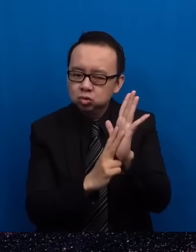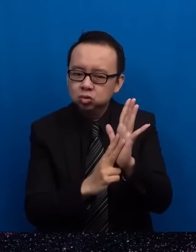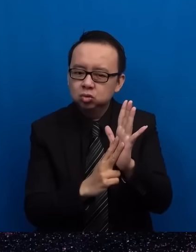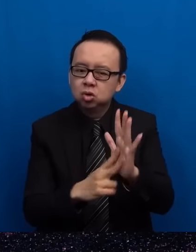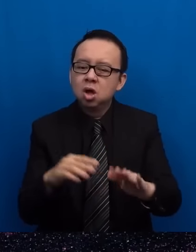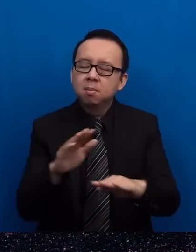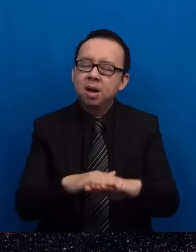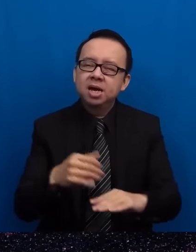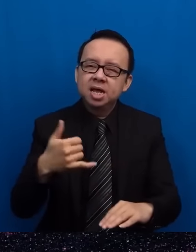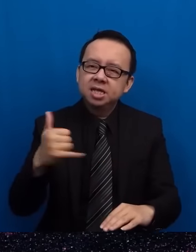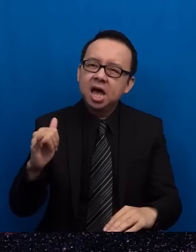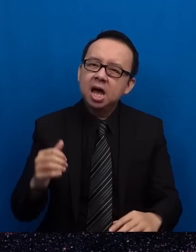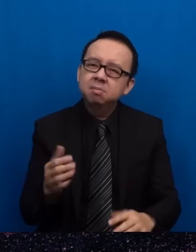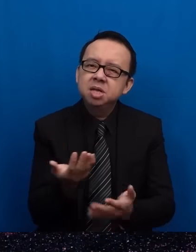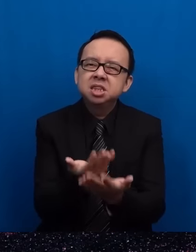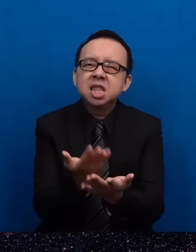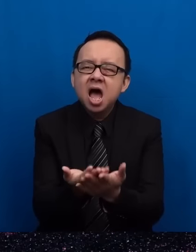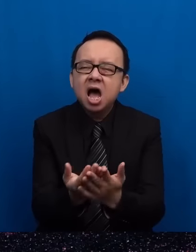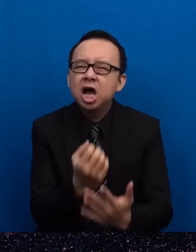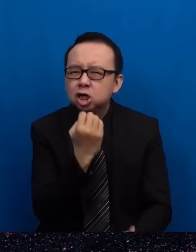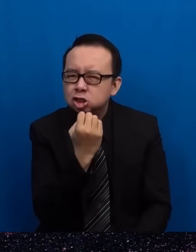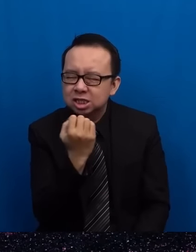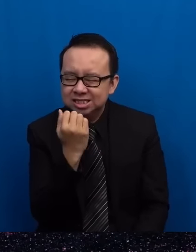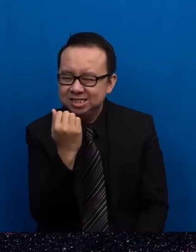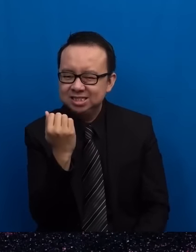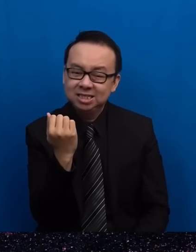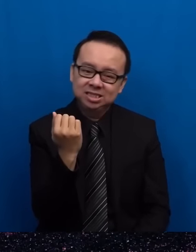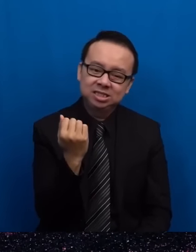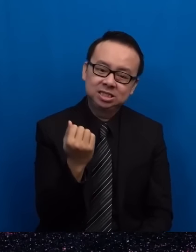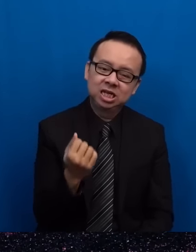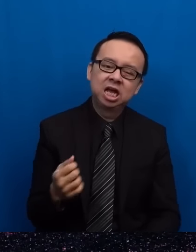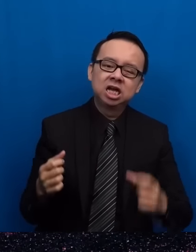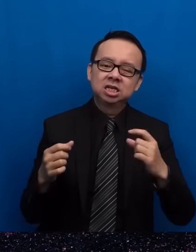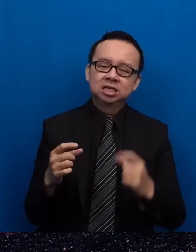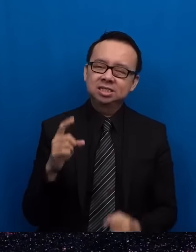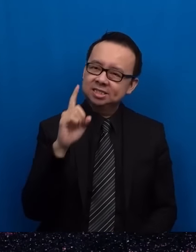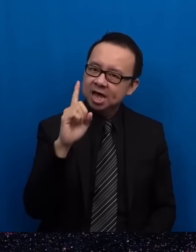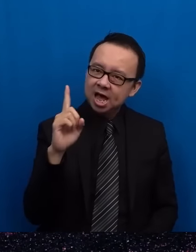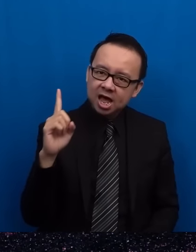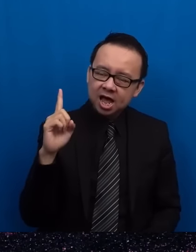beracun pada yang minta roti.